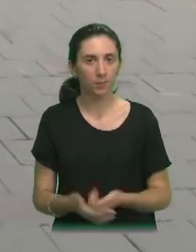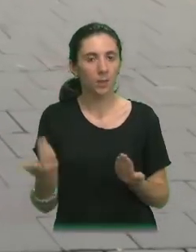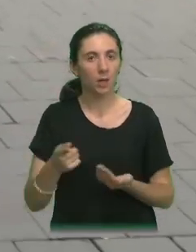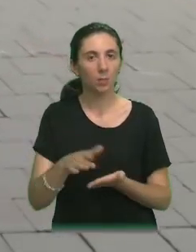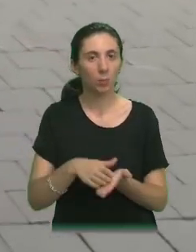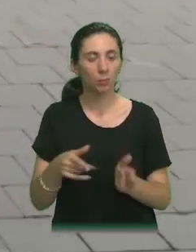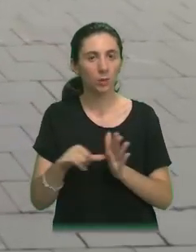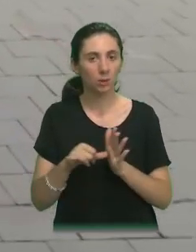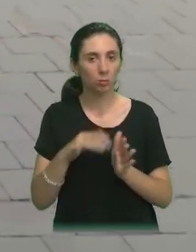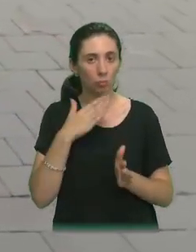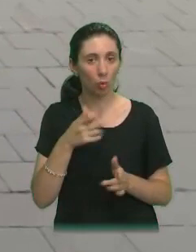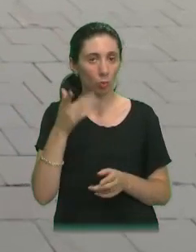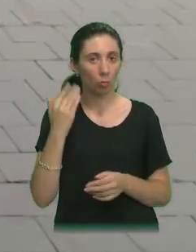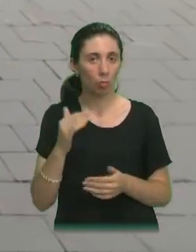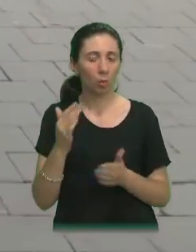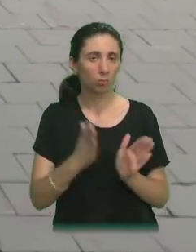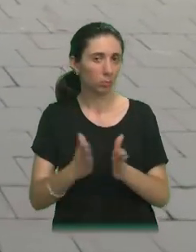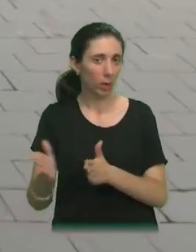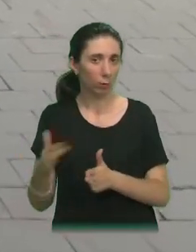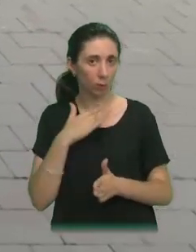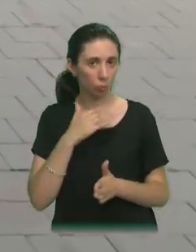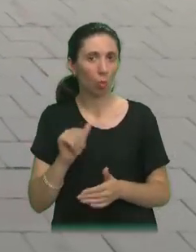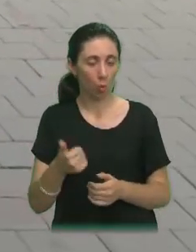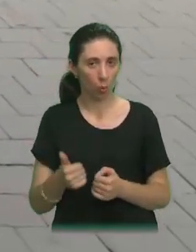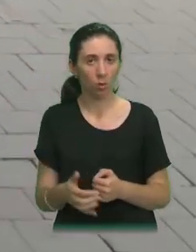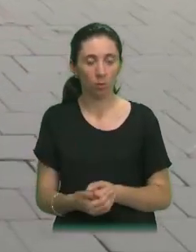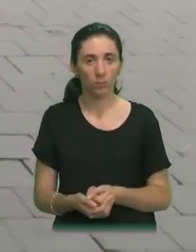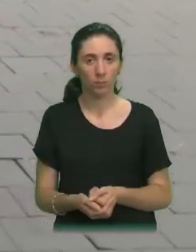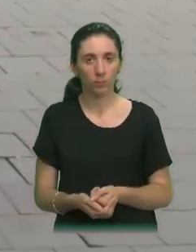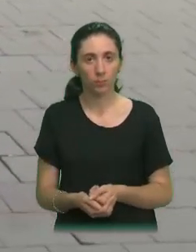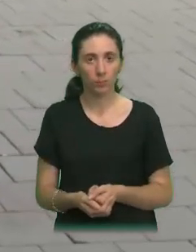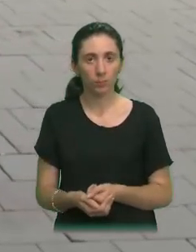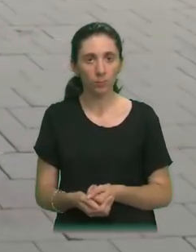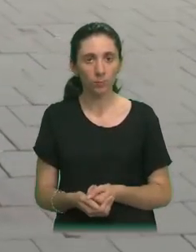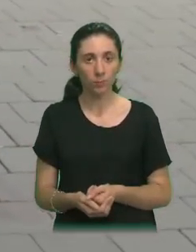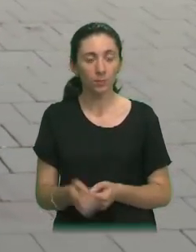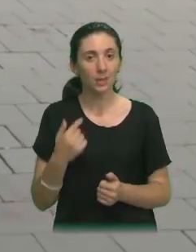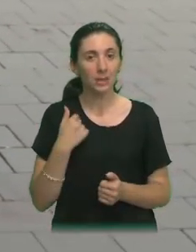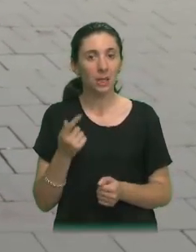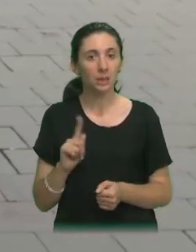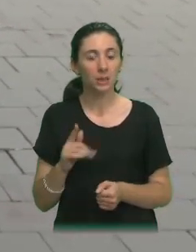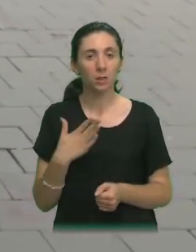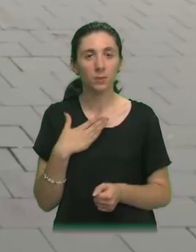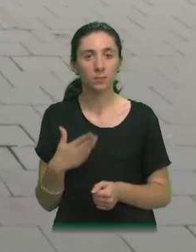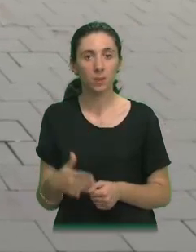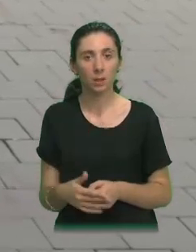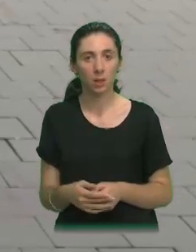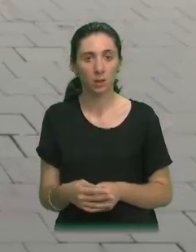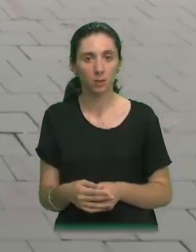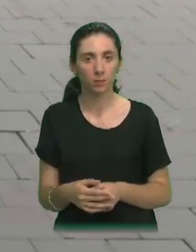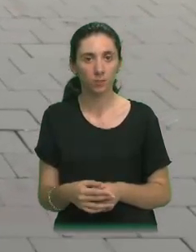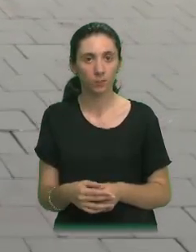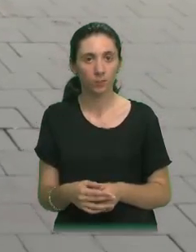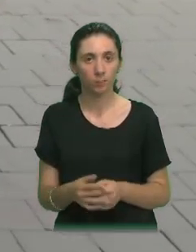Kako je bilo vaše djetinjstvo? Ajmo se malo vratiti na djetinjstvo. Kada ste krenuli u srednju školu, sve je to bilo sustav redovnog